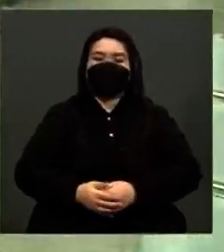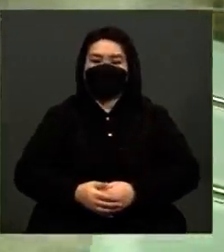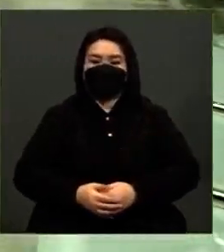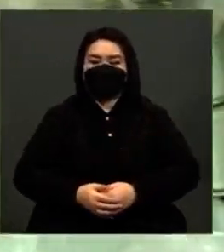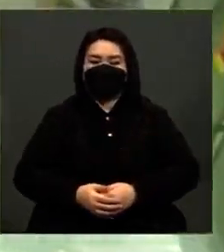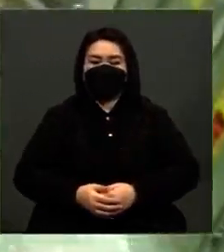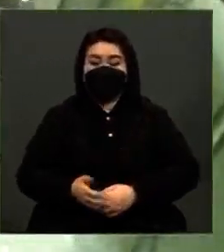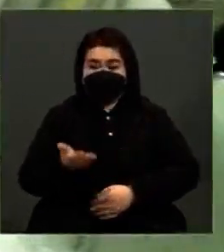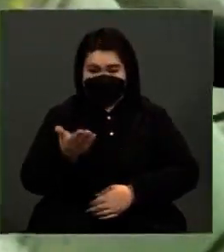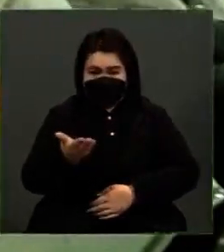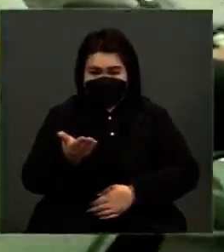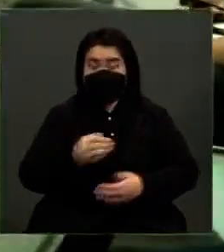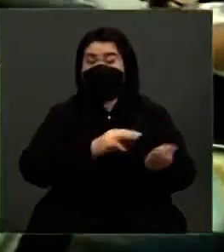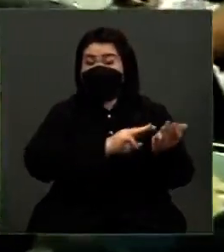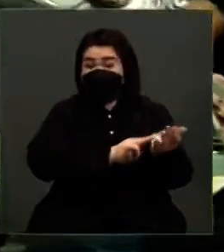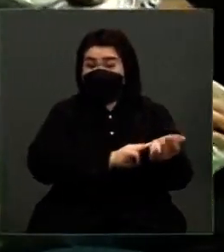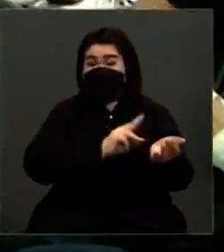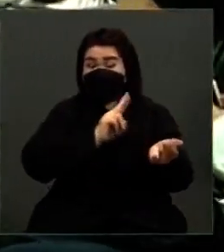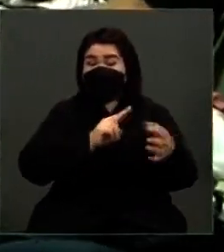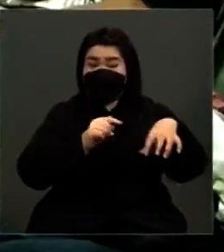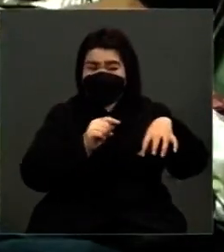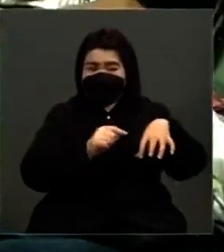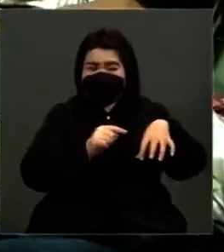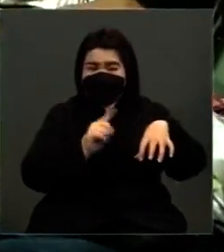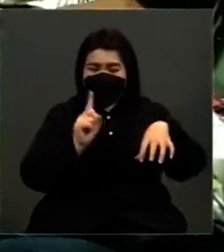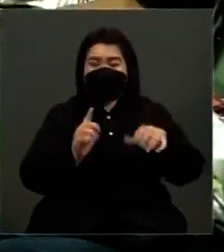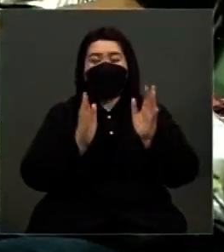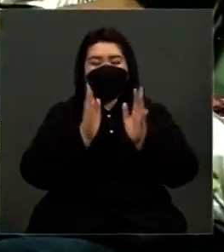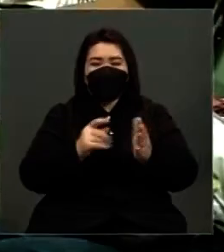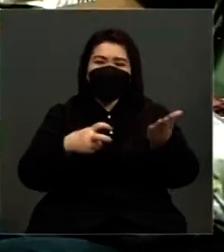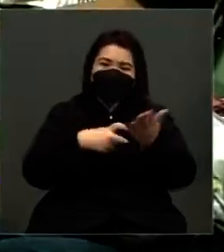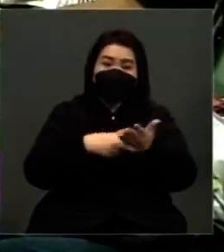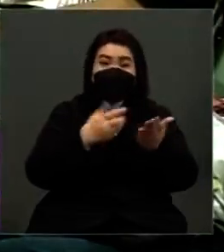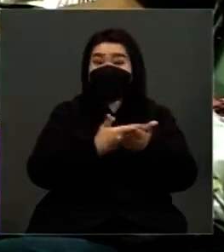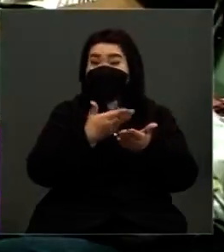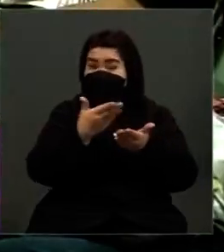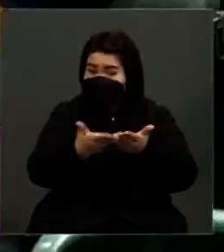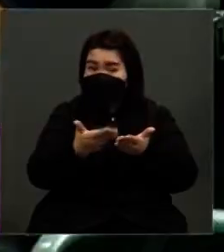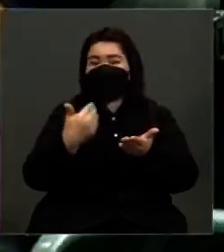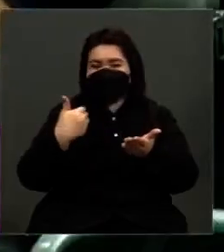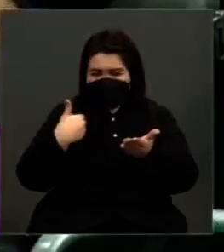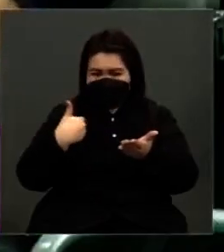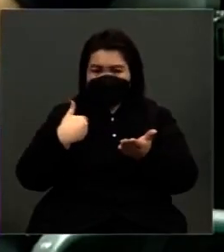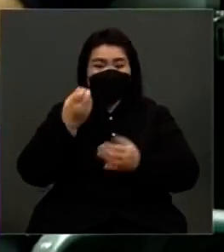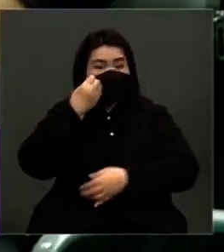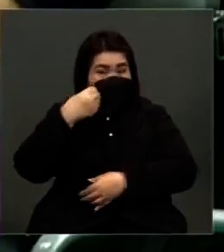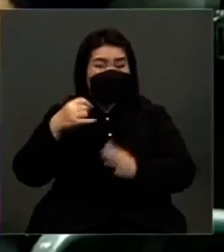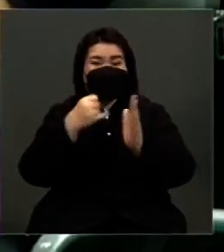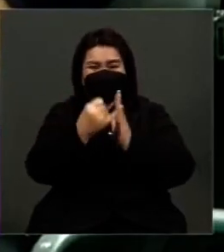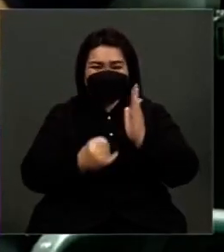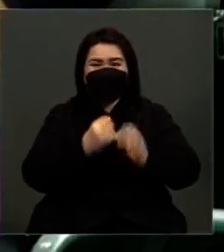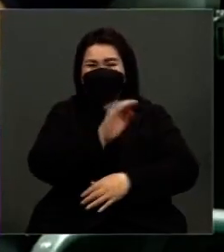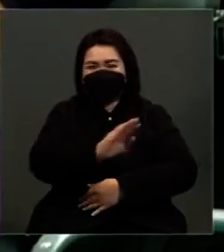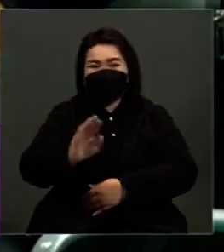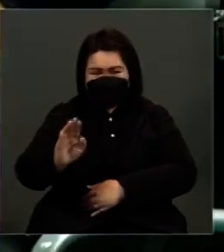ที่สถานีขนส่งหมอชิดนะครับประชาชนยังคงทยอยมาซื้อตั๋วรถบขส.เพื่อกลับภูมิลำเนาและจ